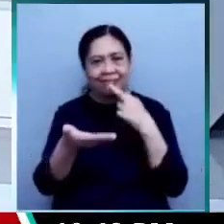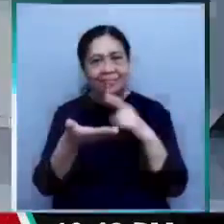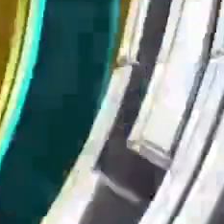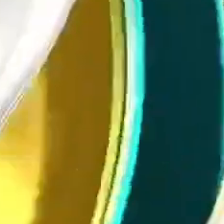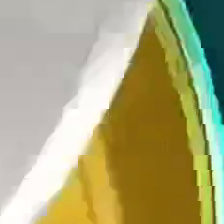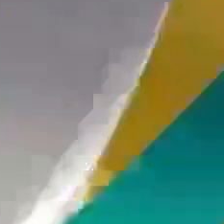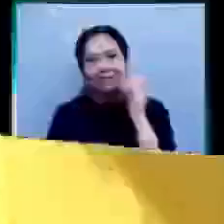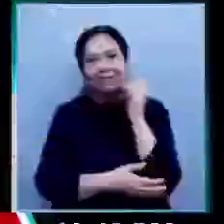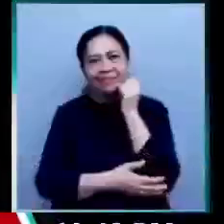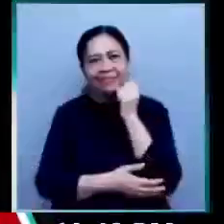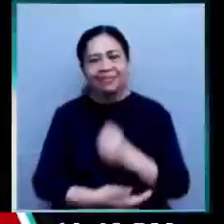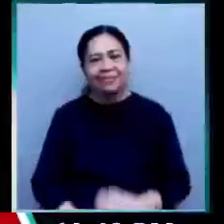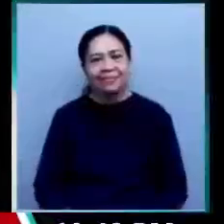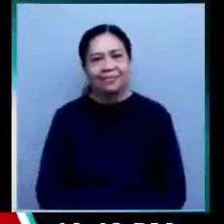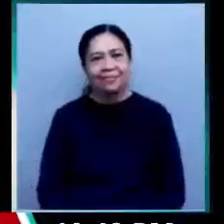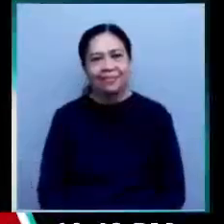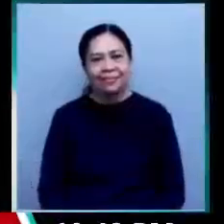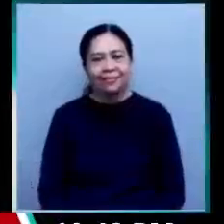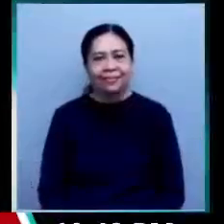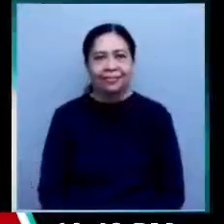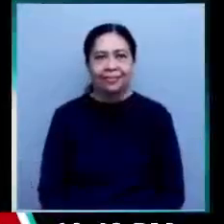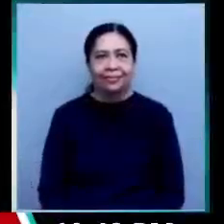Son.